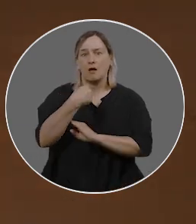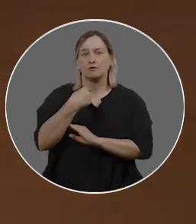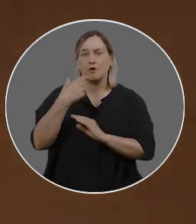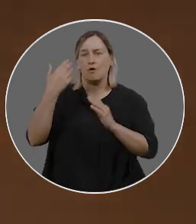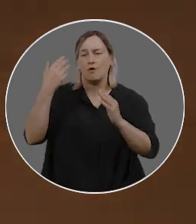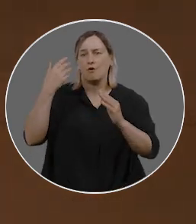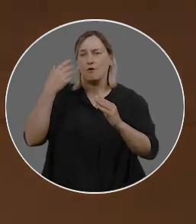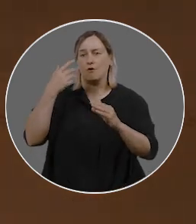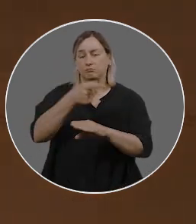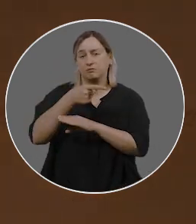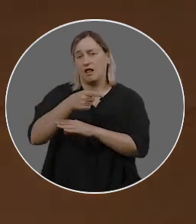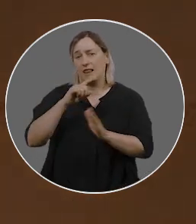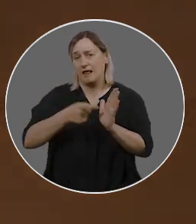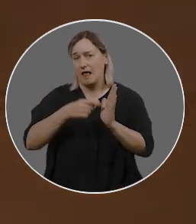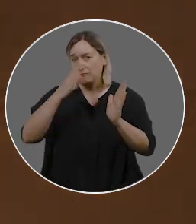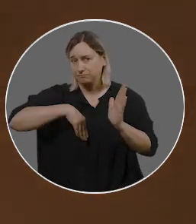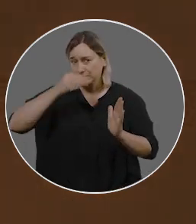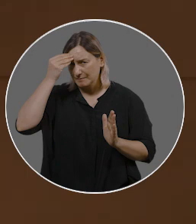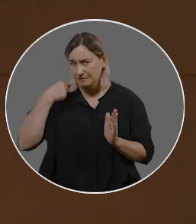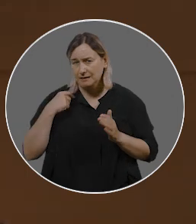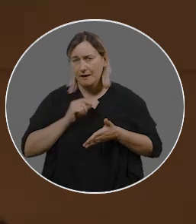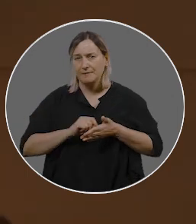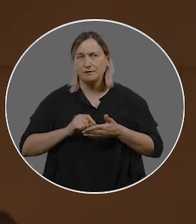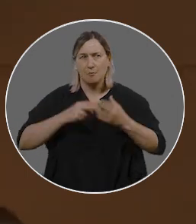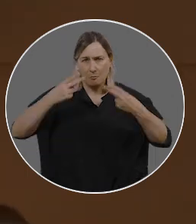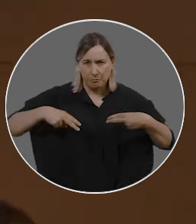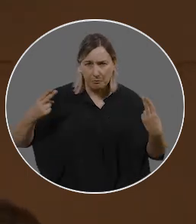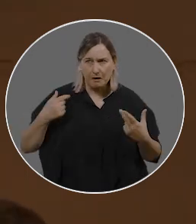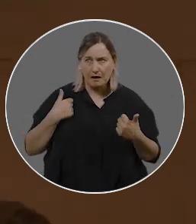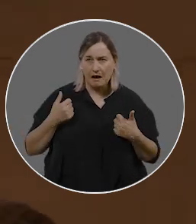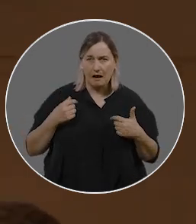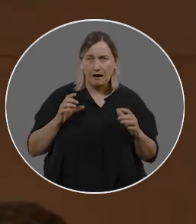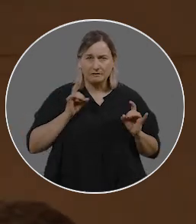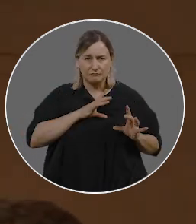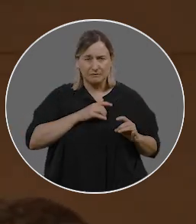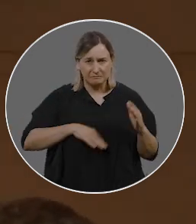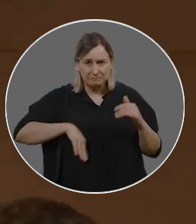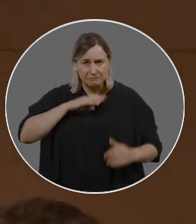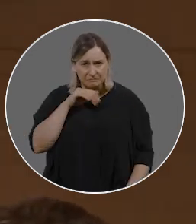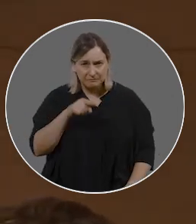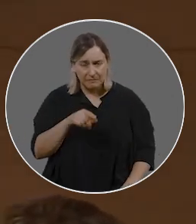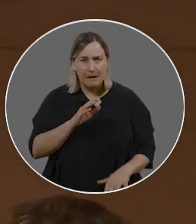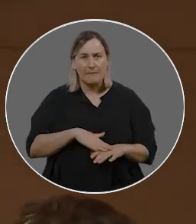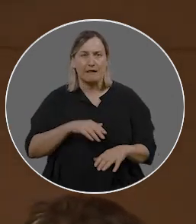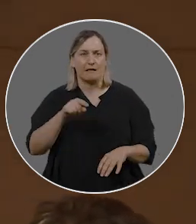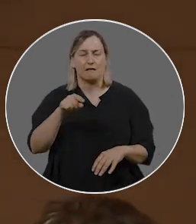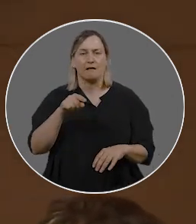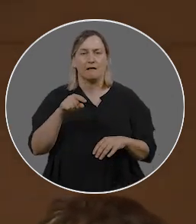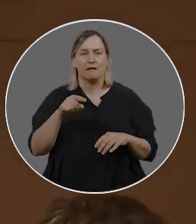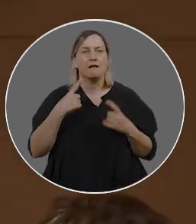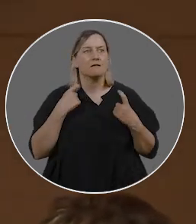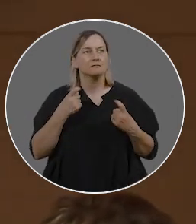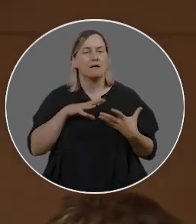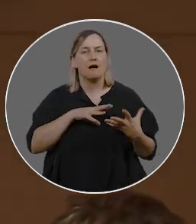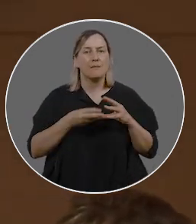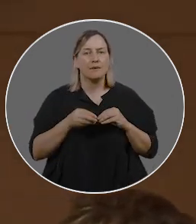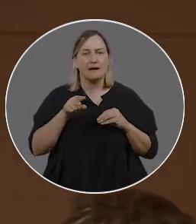legal, tu creus que les administracions públiques estem prou sensibilitzades en la necessitat